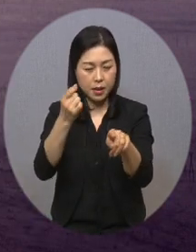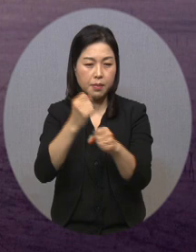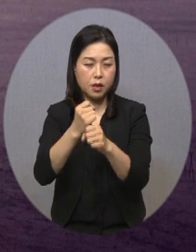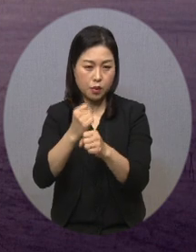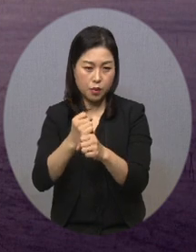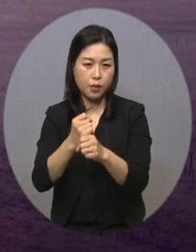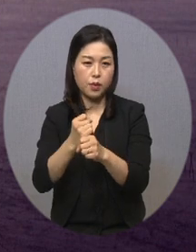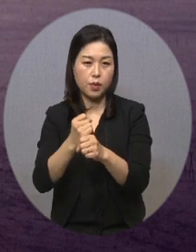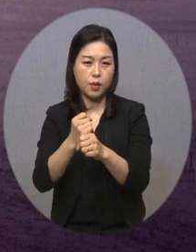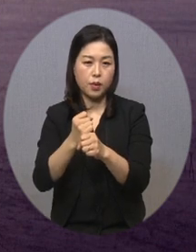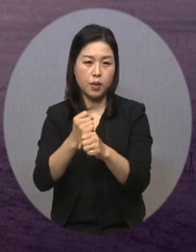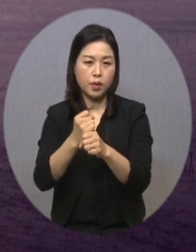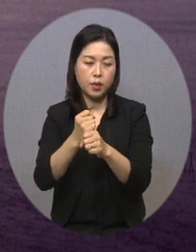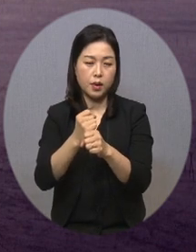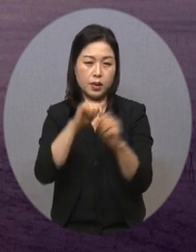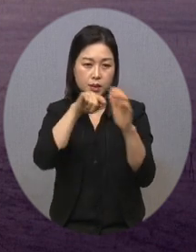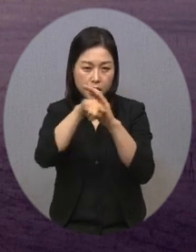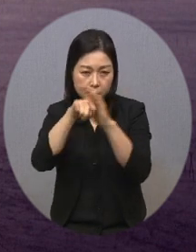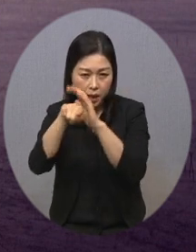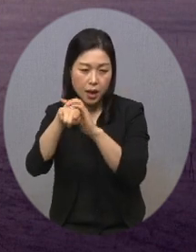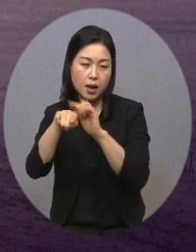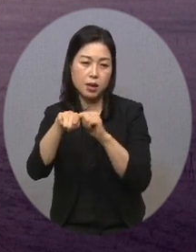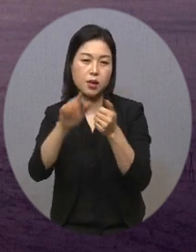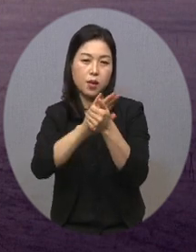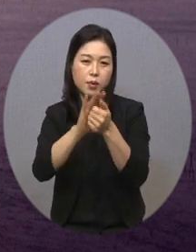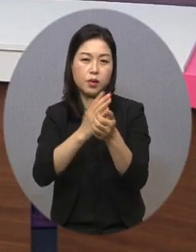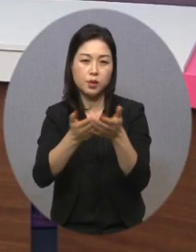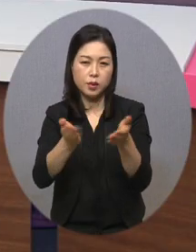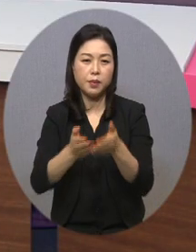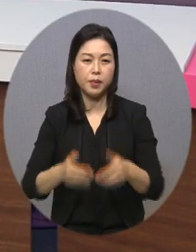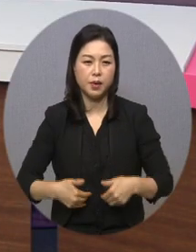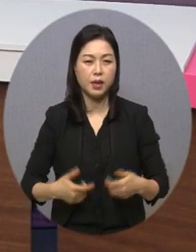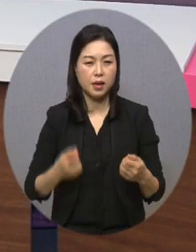세워지고 찾아가는 복지가 필요하다 이렇게 보여지고 있습니다.